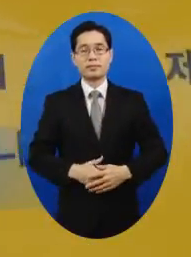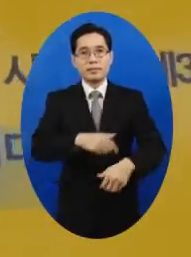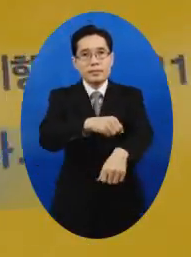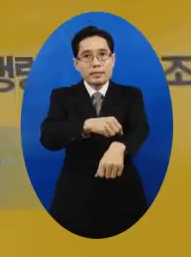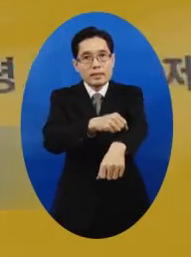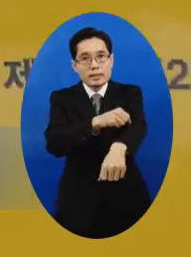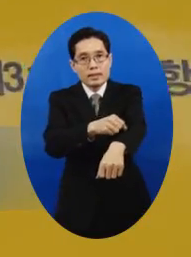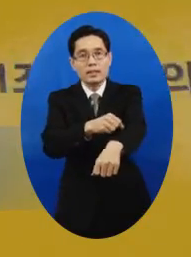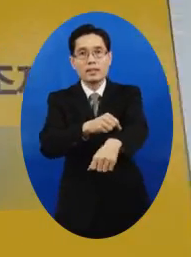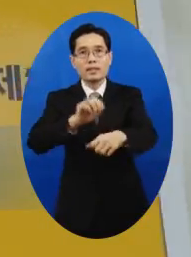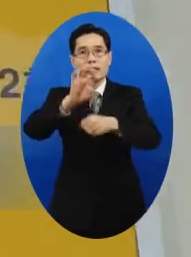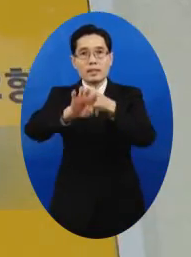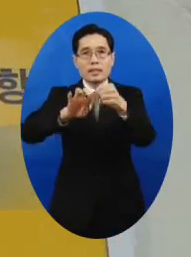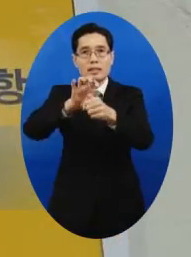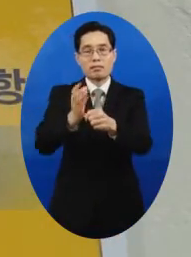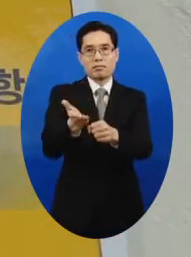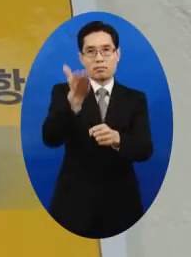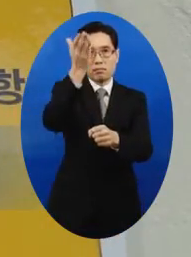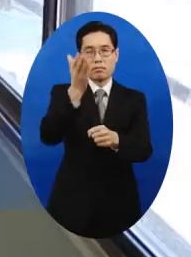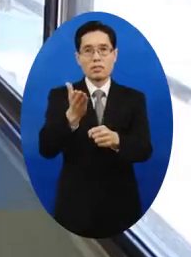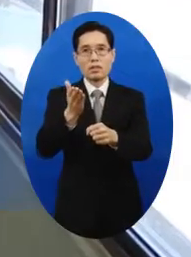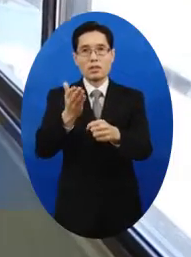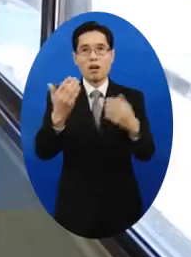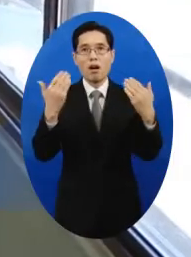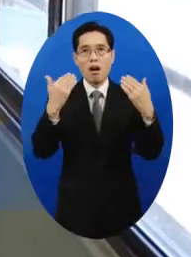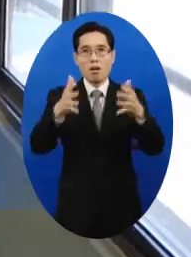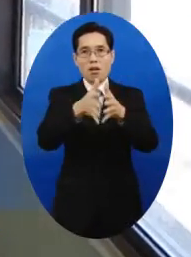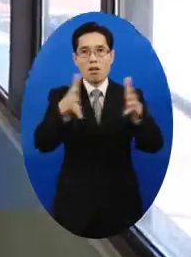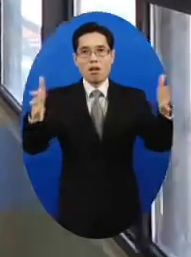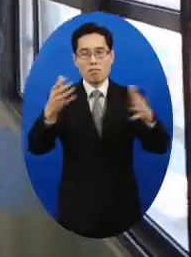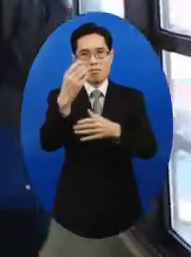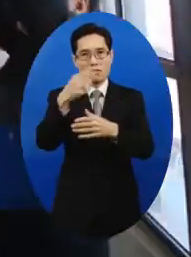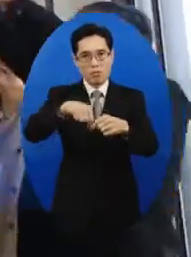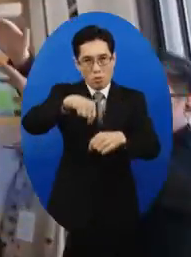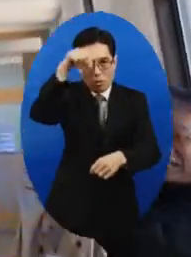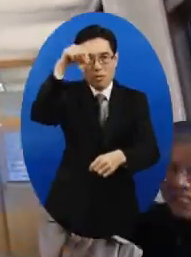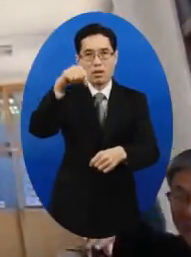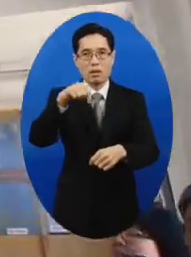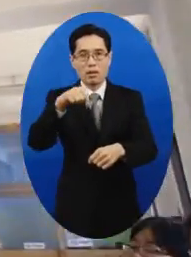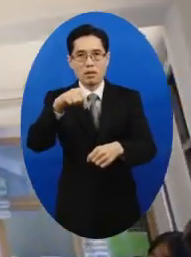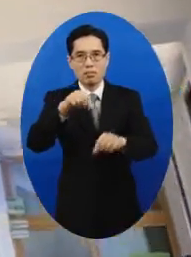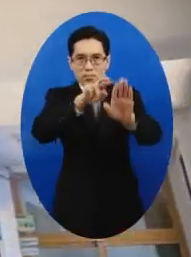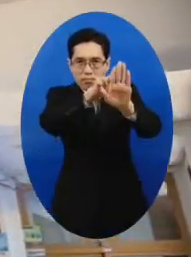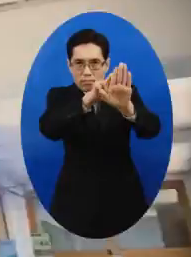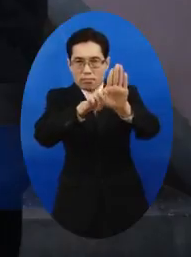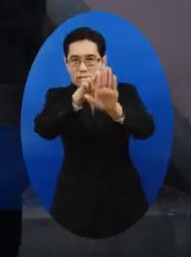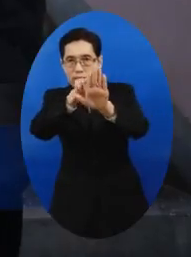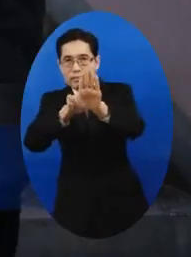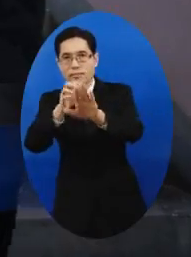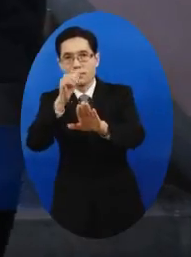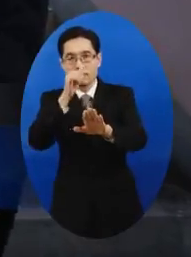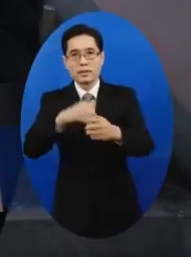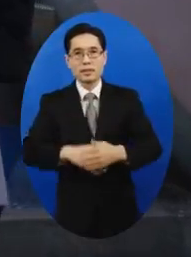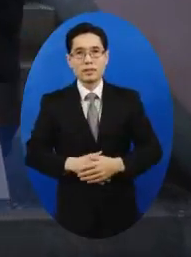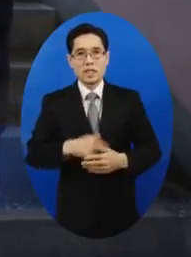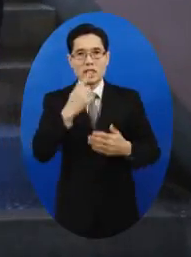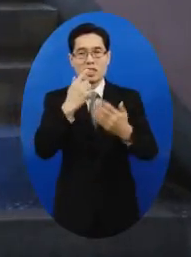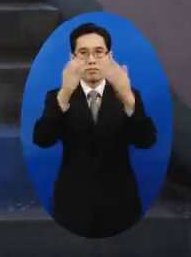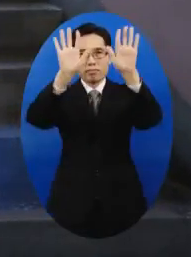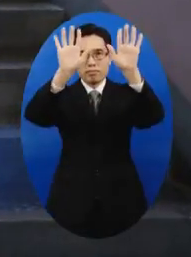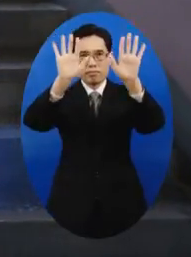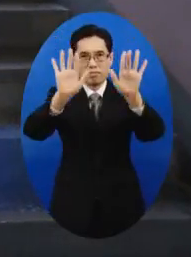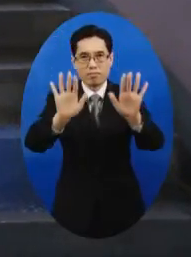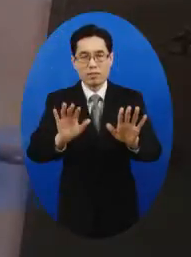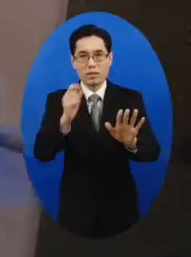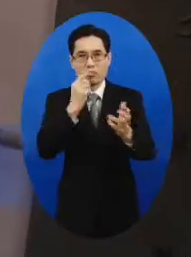특히 40년 이상된 노후 건물과 재난 위험 시설을 중점적으로 점검 했으며 폭설이 나해